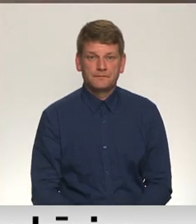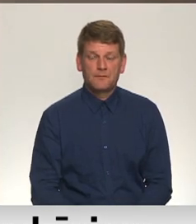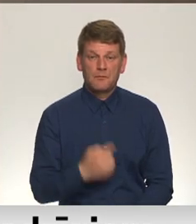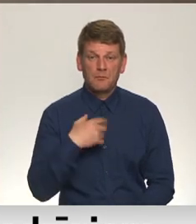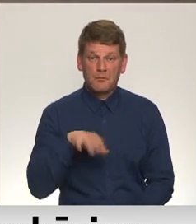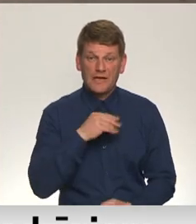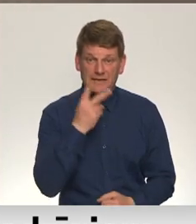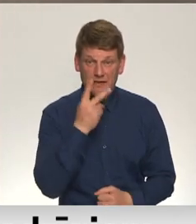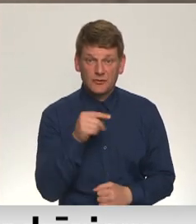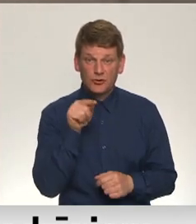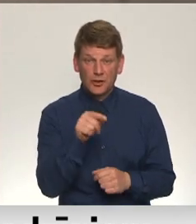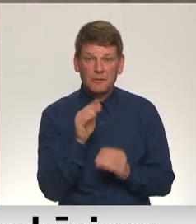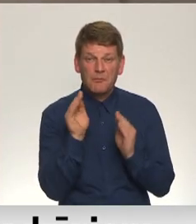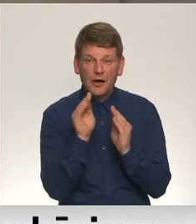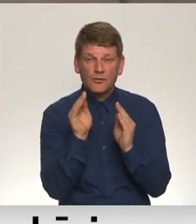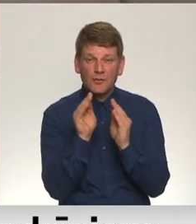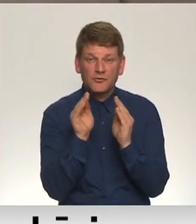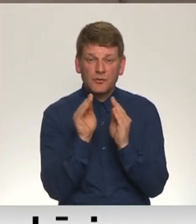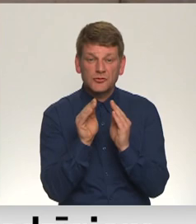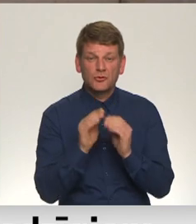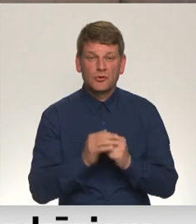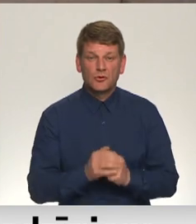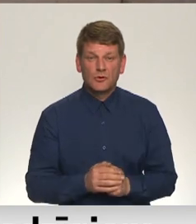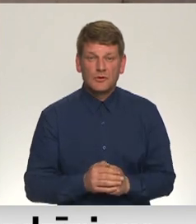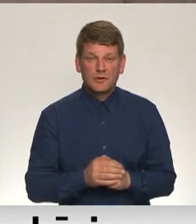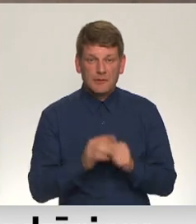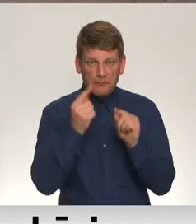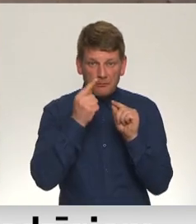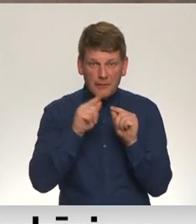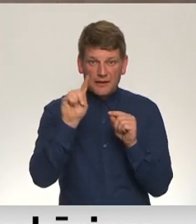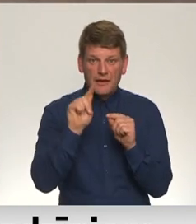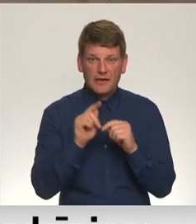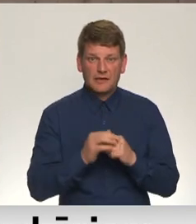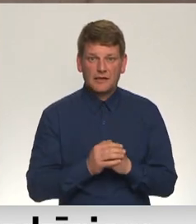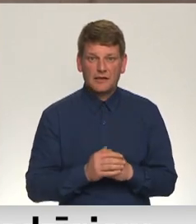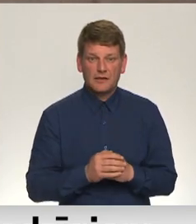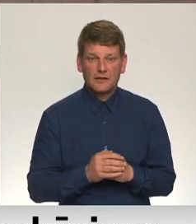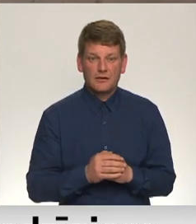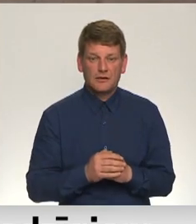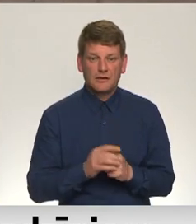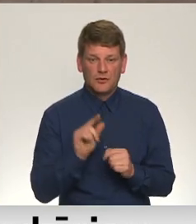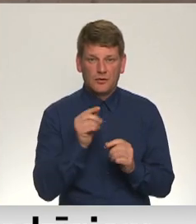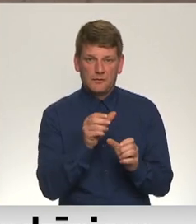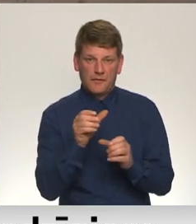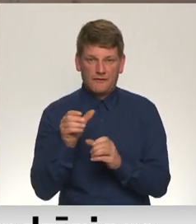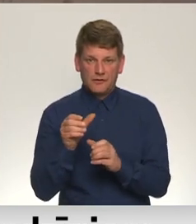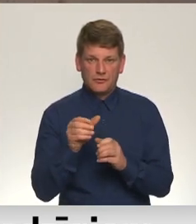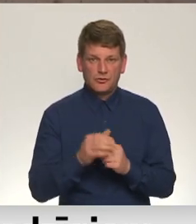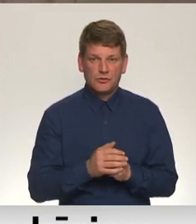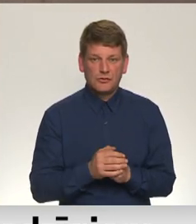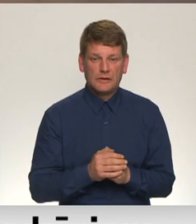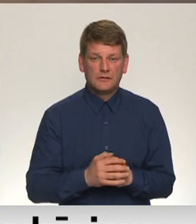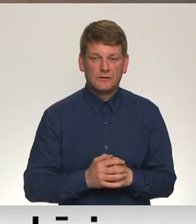Mēs redzam šeit mazu bedrīti un es viņu pavilkšu